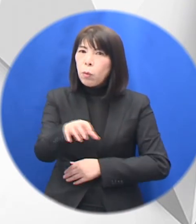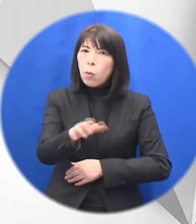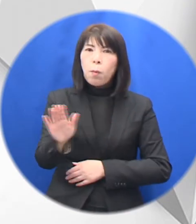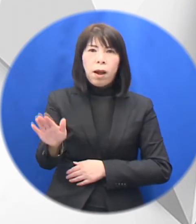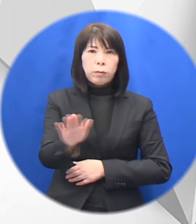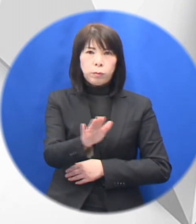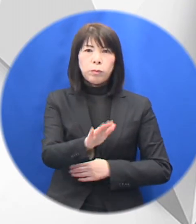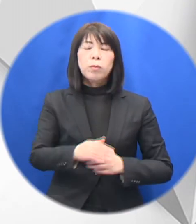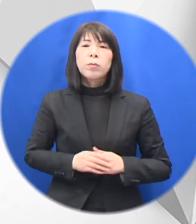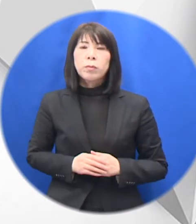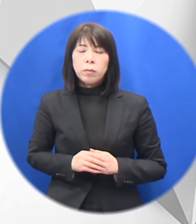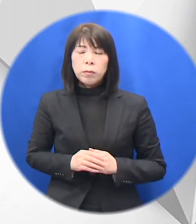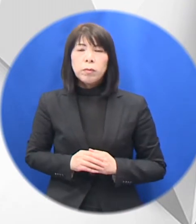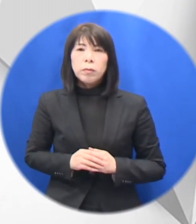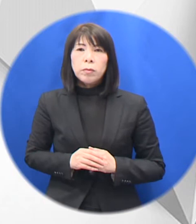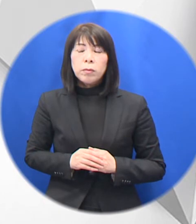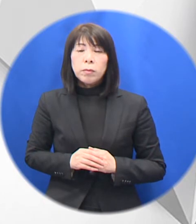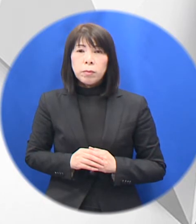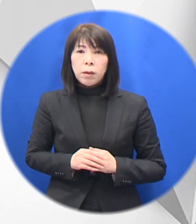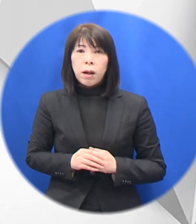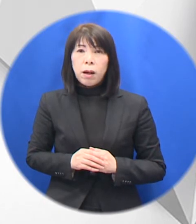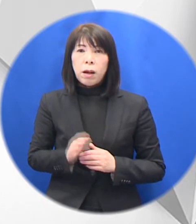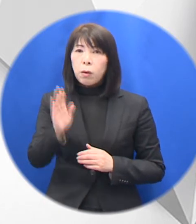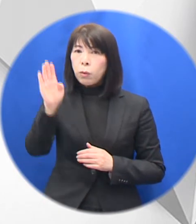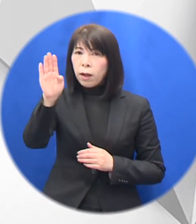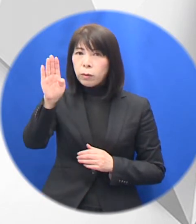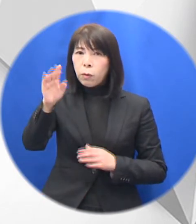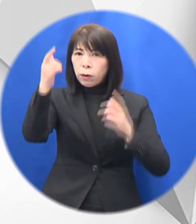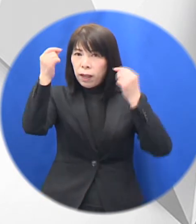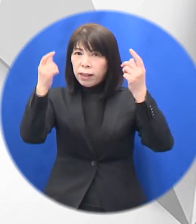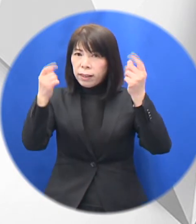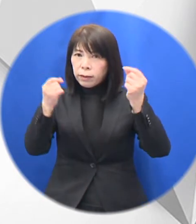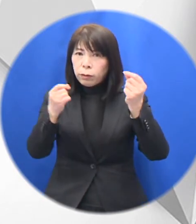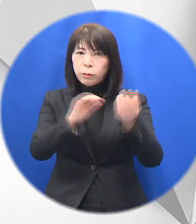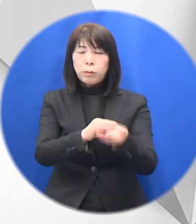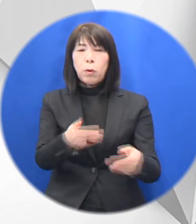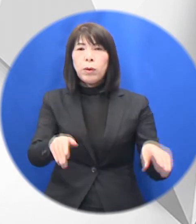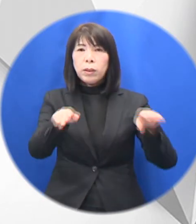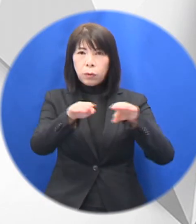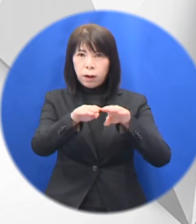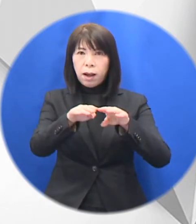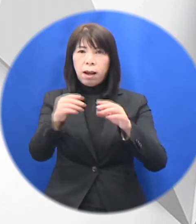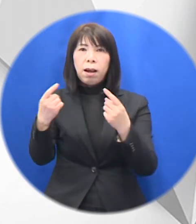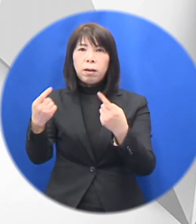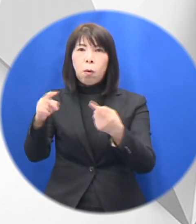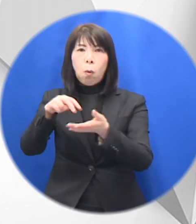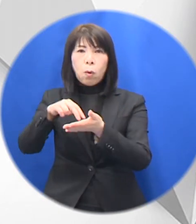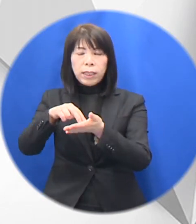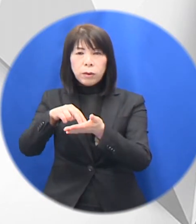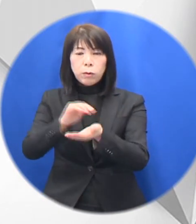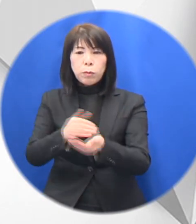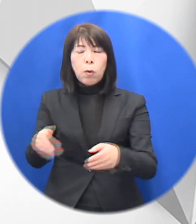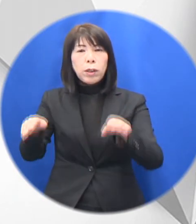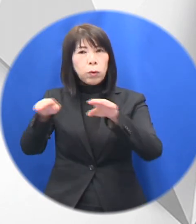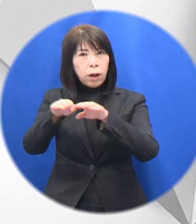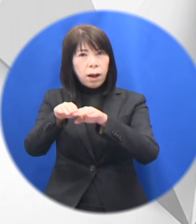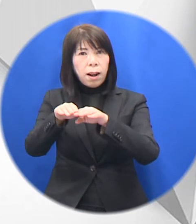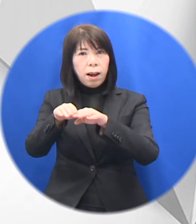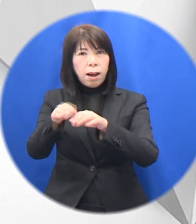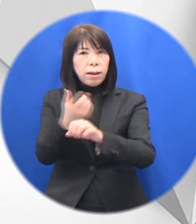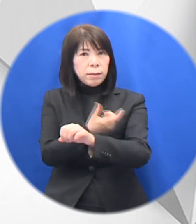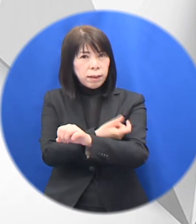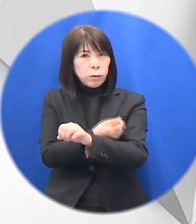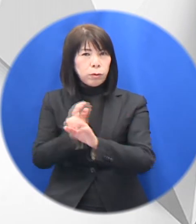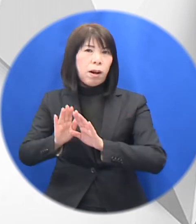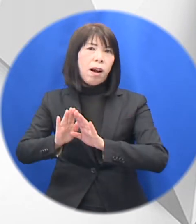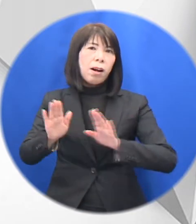あ、今後ですね、まあ、もうちょっと大きい、まあ、大学病院ですとか、それから公立病院からですね、順に接種を始めていくわけ